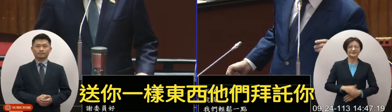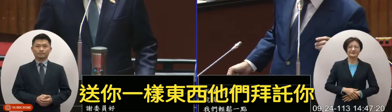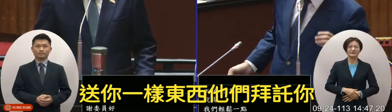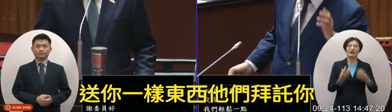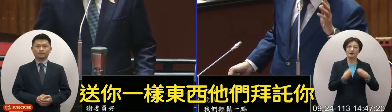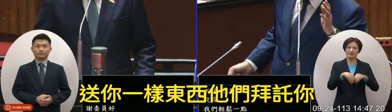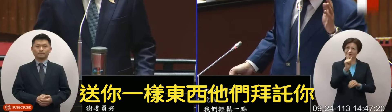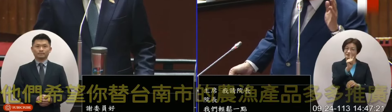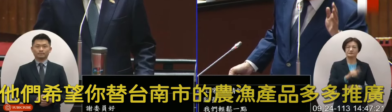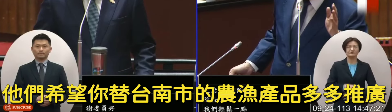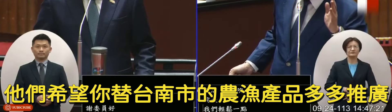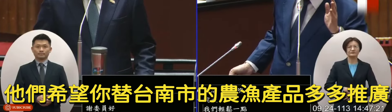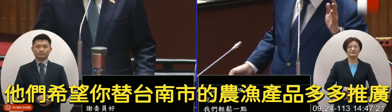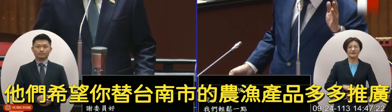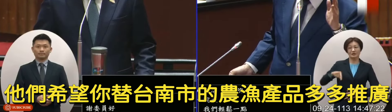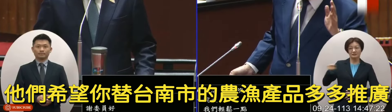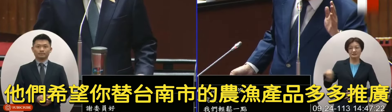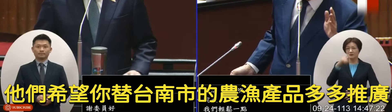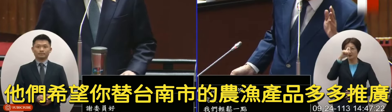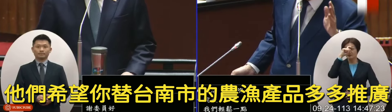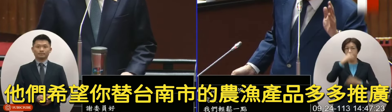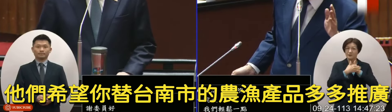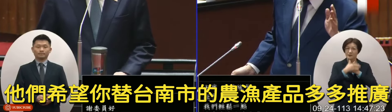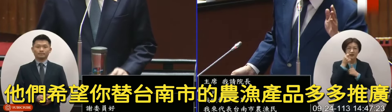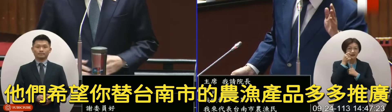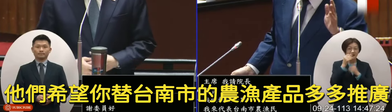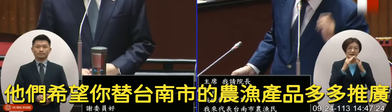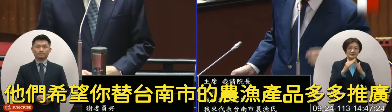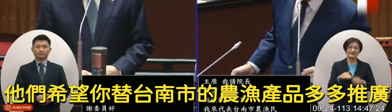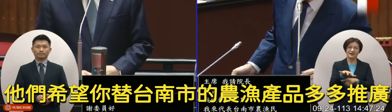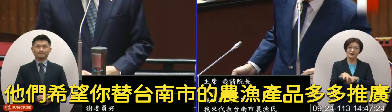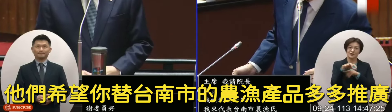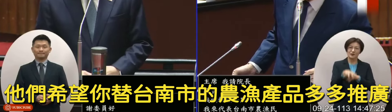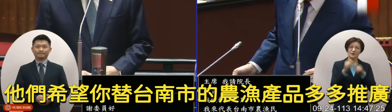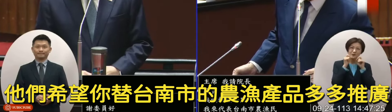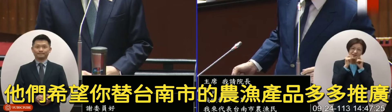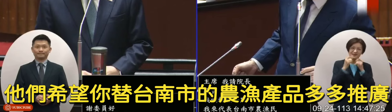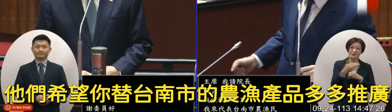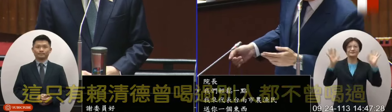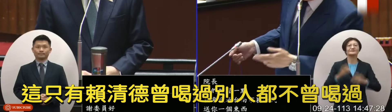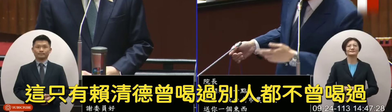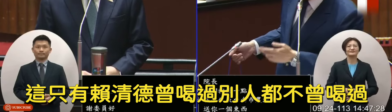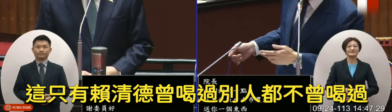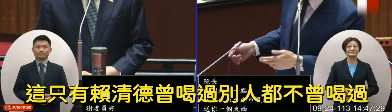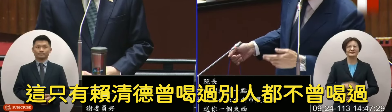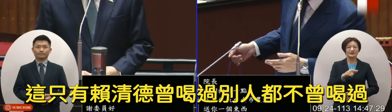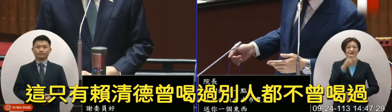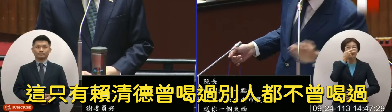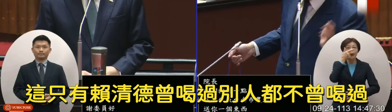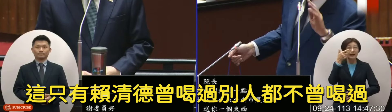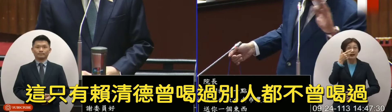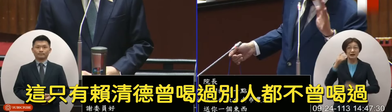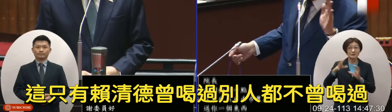送你一个物件，拜托你，因希望你替阮台南市的农渔产品多多推广。哦，这敢偌清德捌